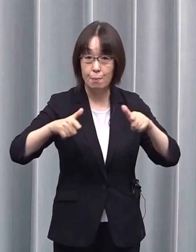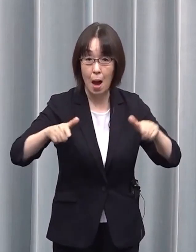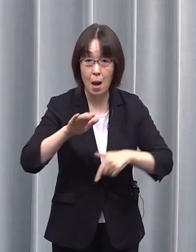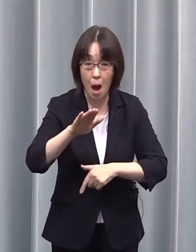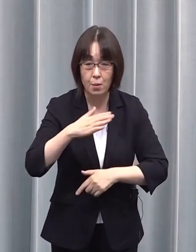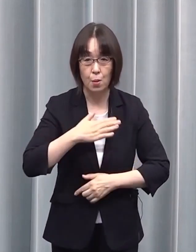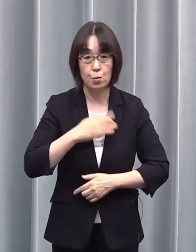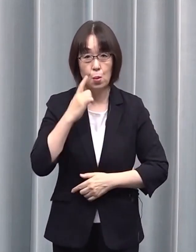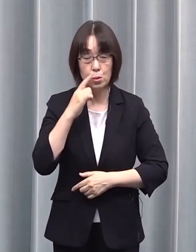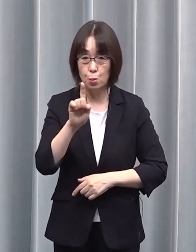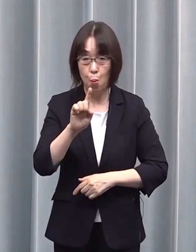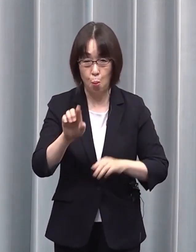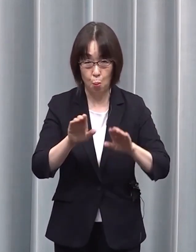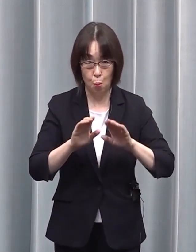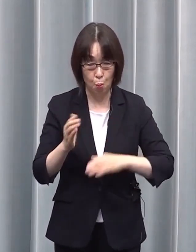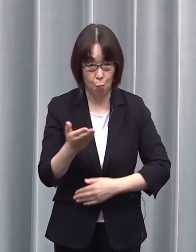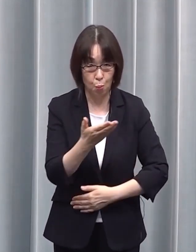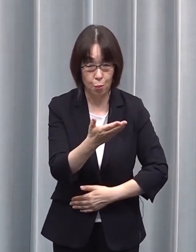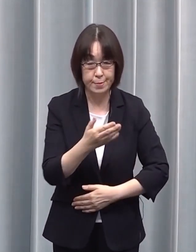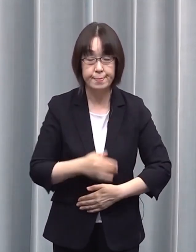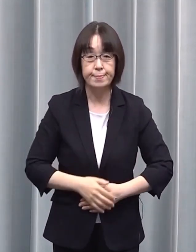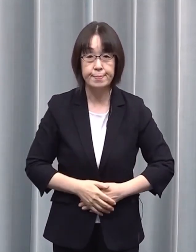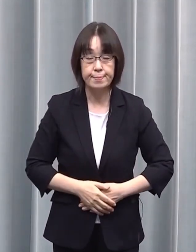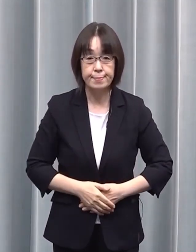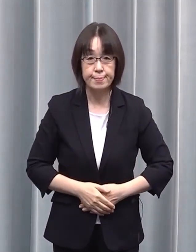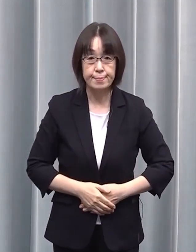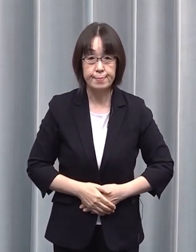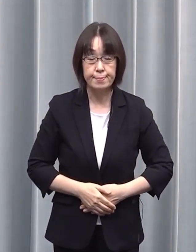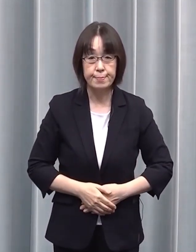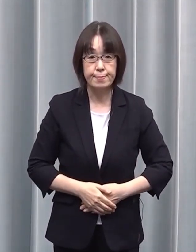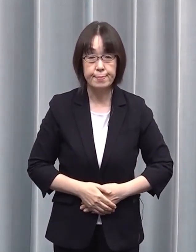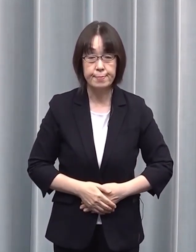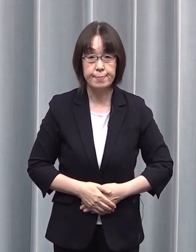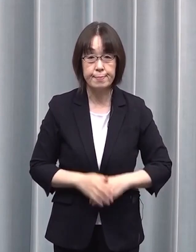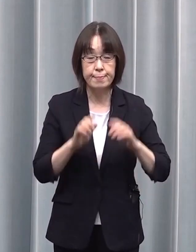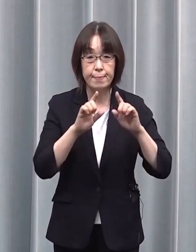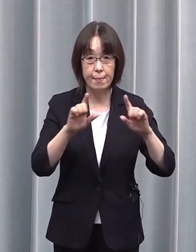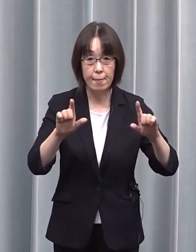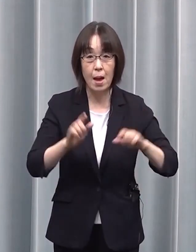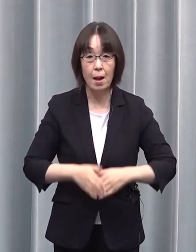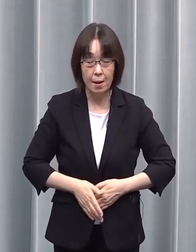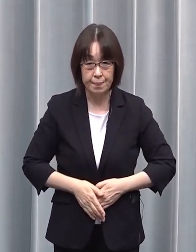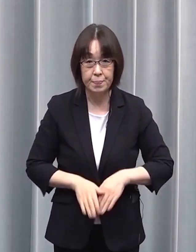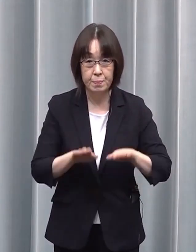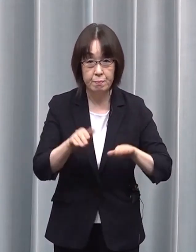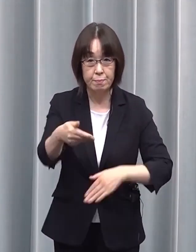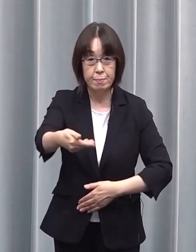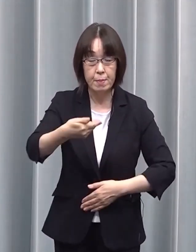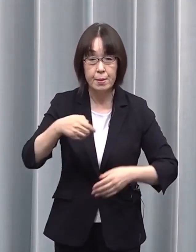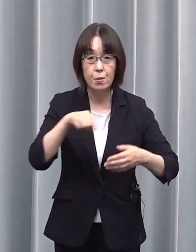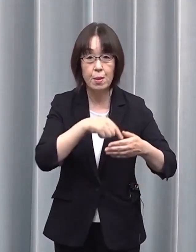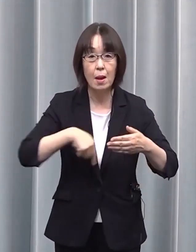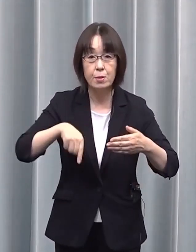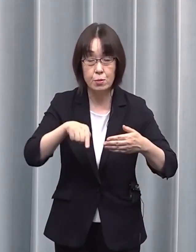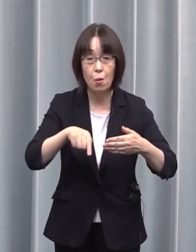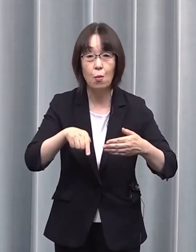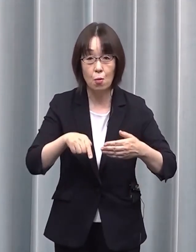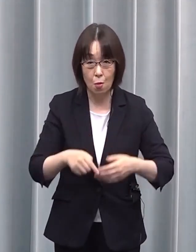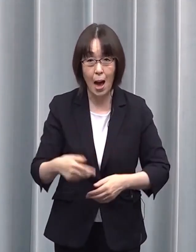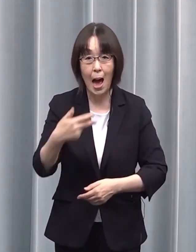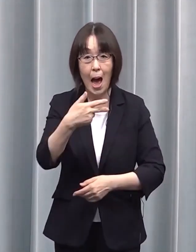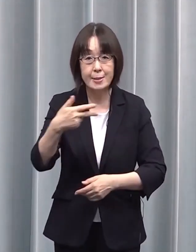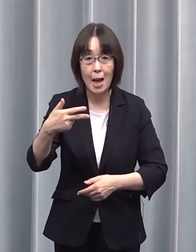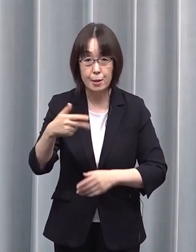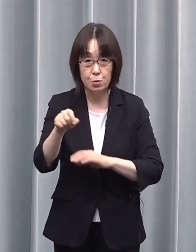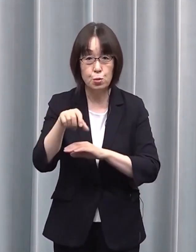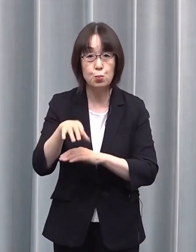こういった事態をどういうふうに受け止めたかというのをお聞きできますか。 ご指摘の事案について当該事務所が謝罪